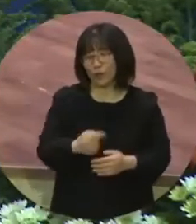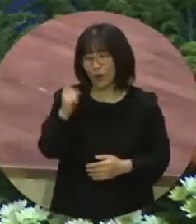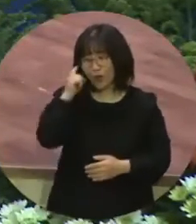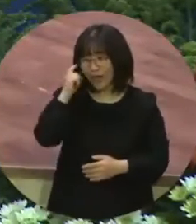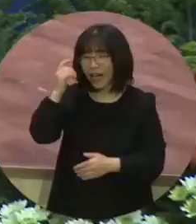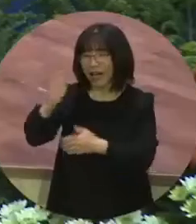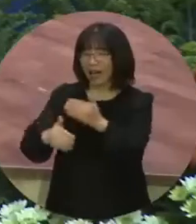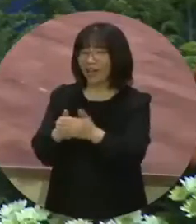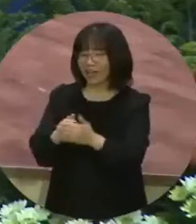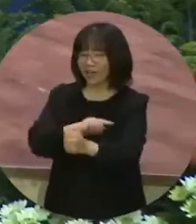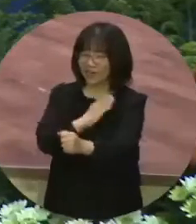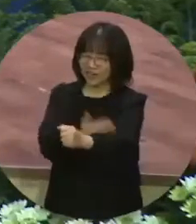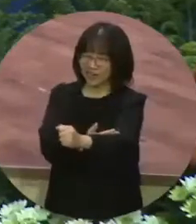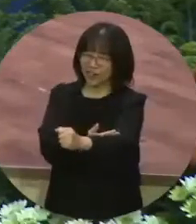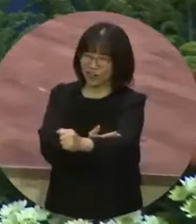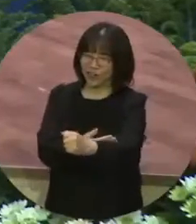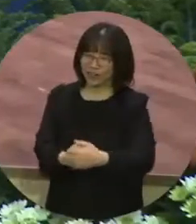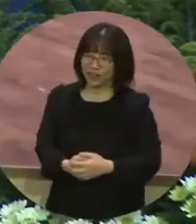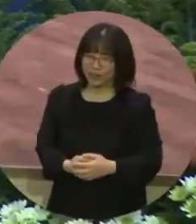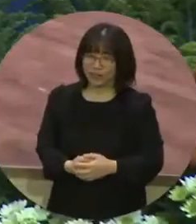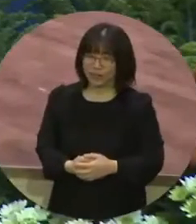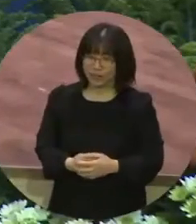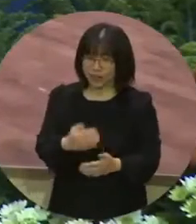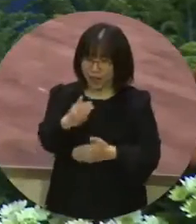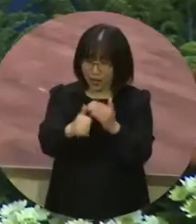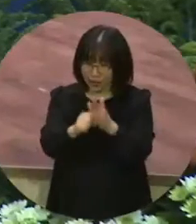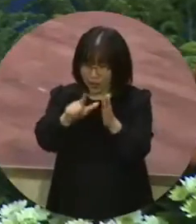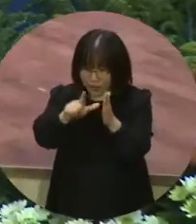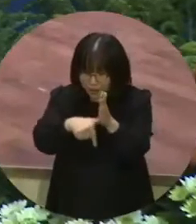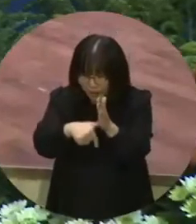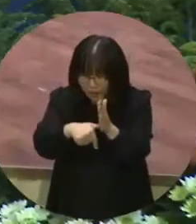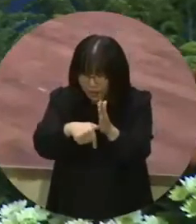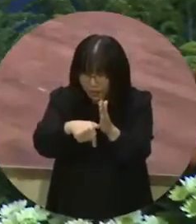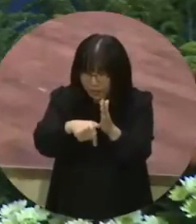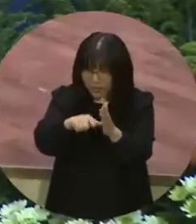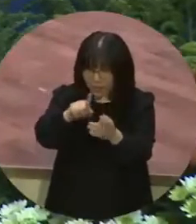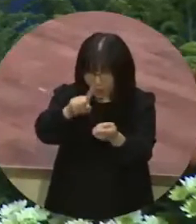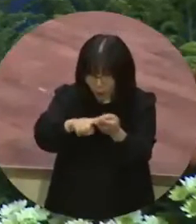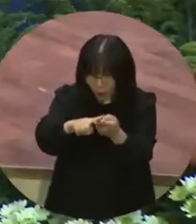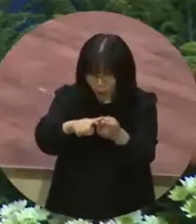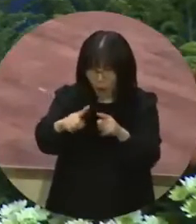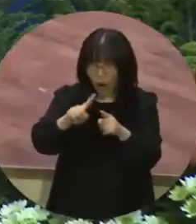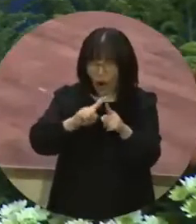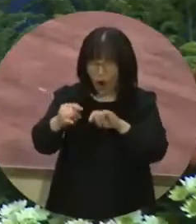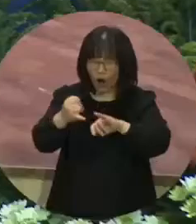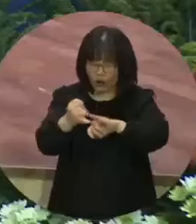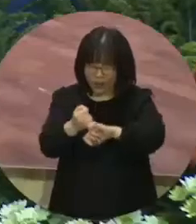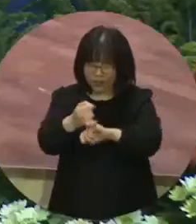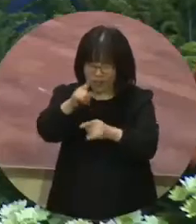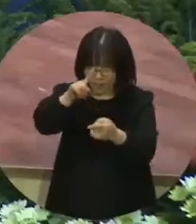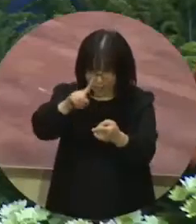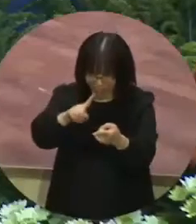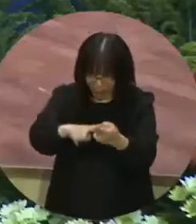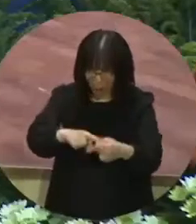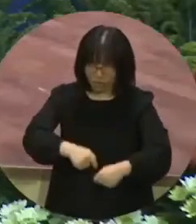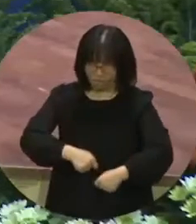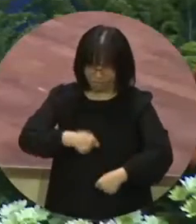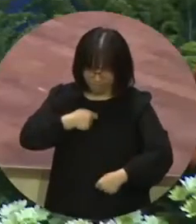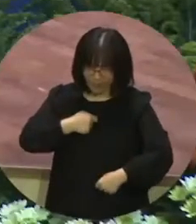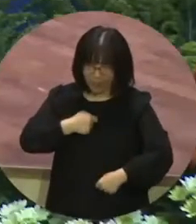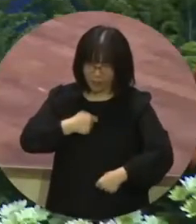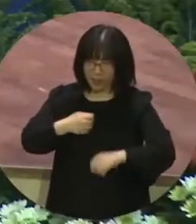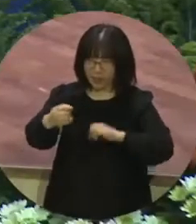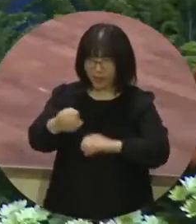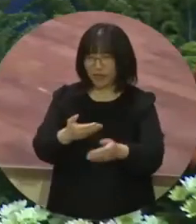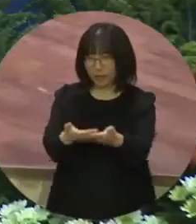한마디로 하나님은요, 하나님의 때에 언약하신 것을 반드시 이루시는 신실한 하나님이심을 볼 수